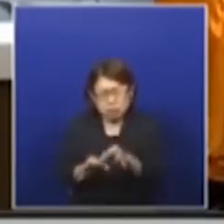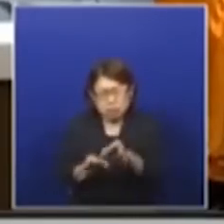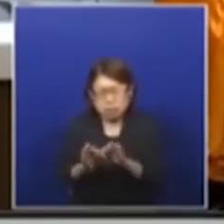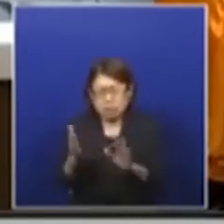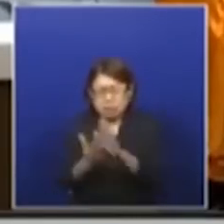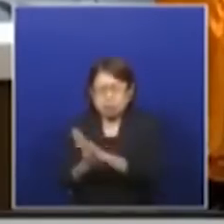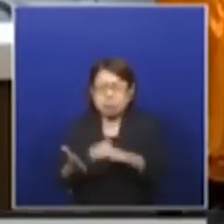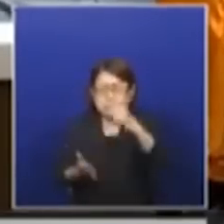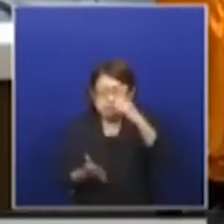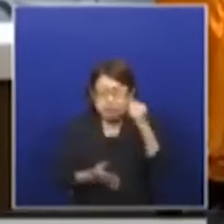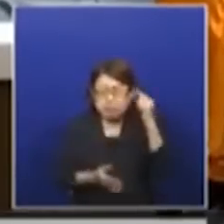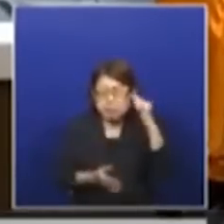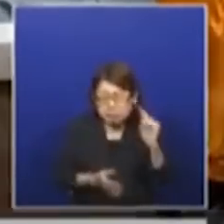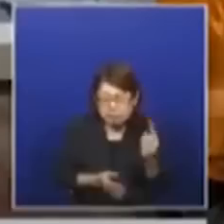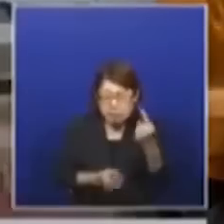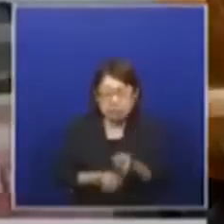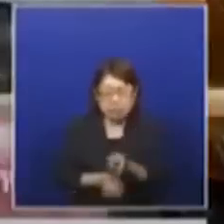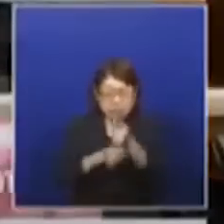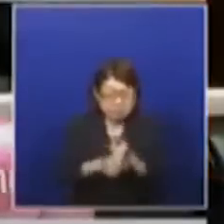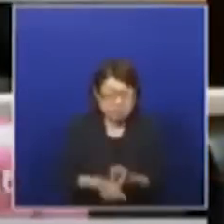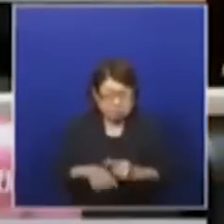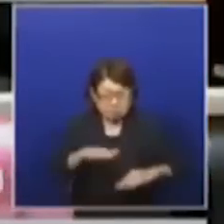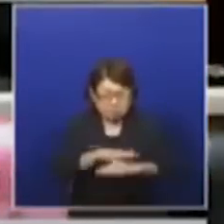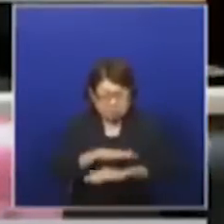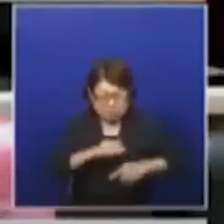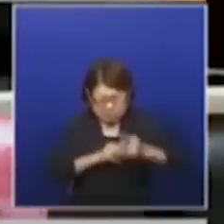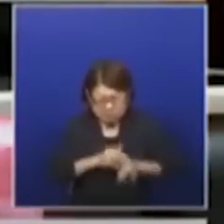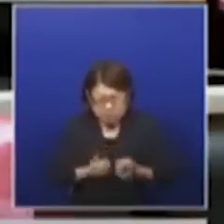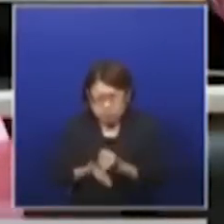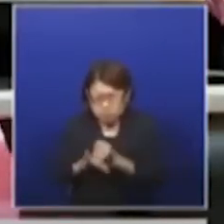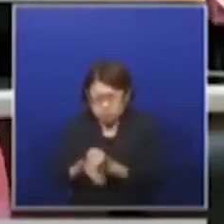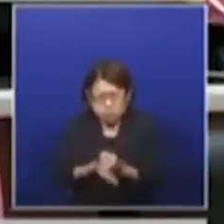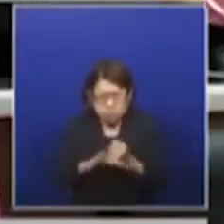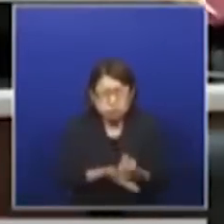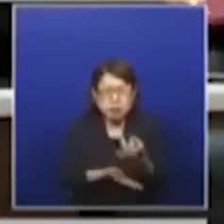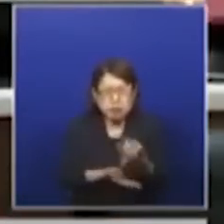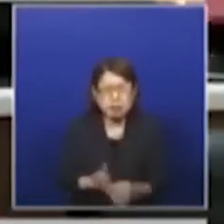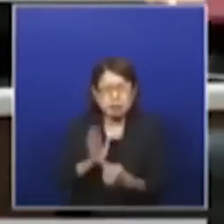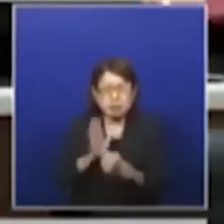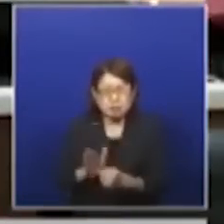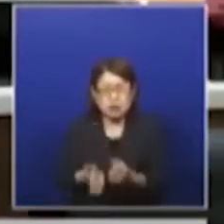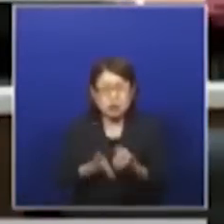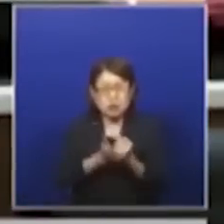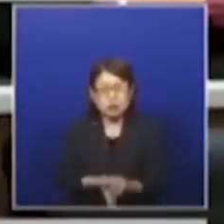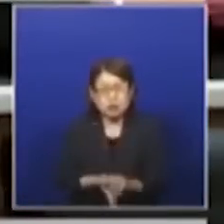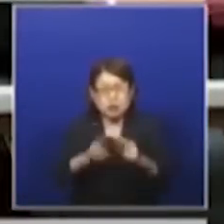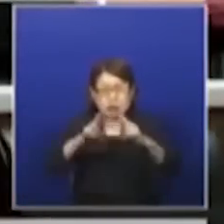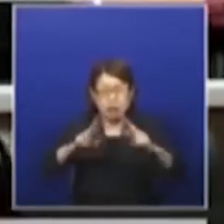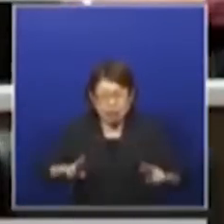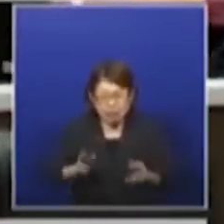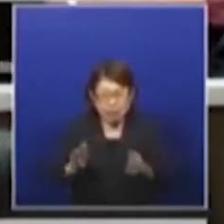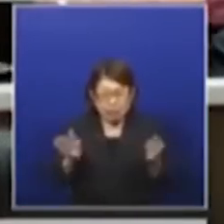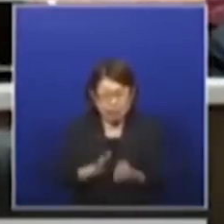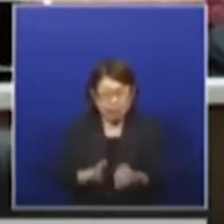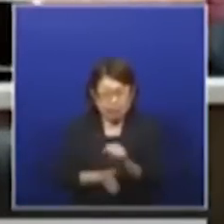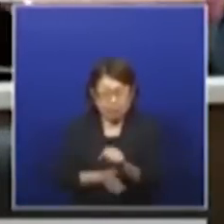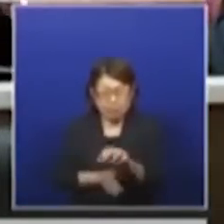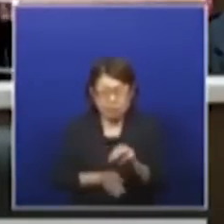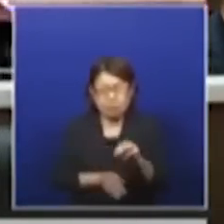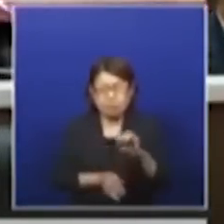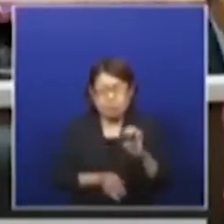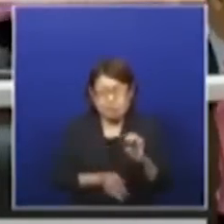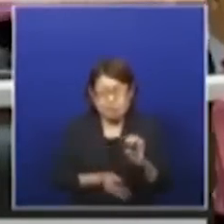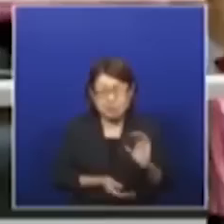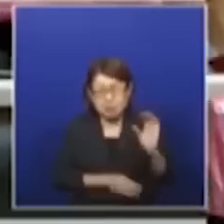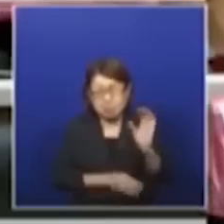ม่บนพื้นฐานความเป็นจริงที่ควรจะต้องช่วยเหลือเช่นเอาไปช่วย SME เพิ่มขึ้นเพราะยังไงทุนใหญ่ยืน